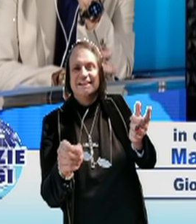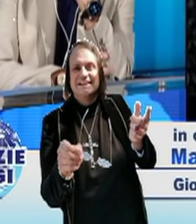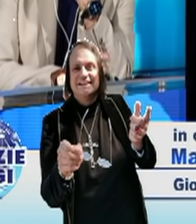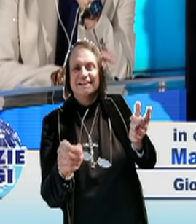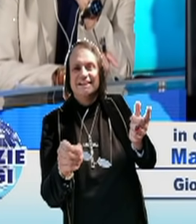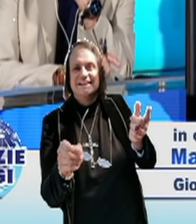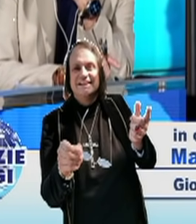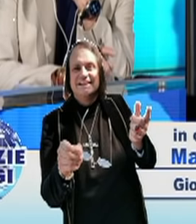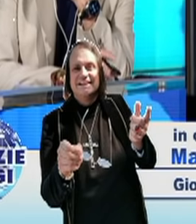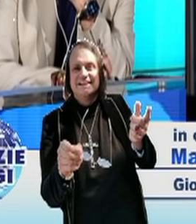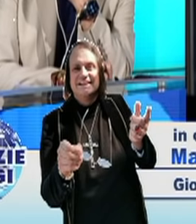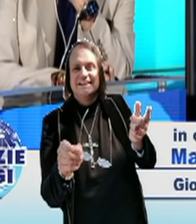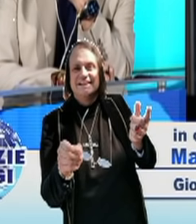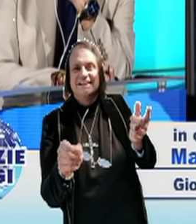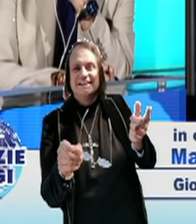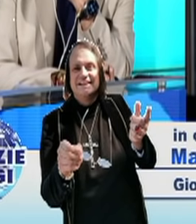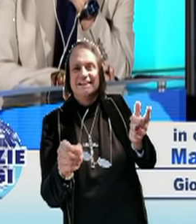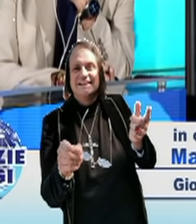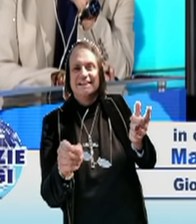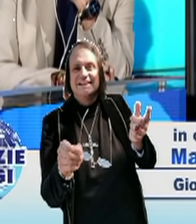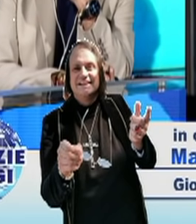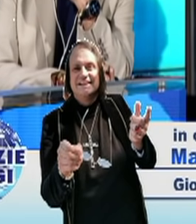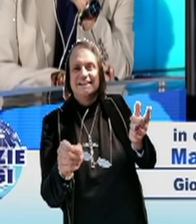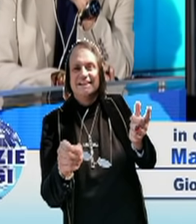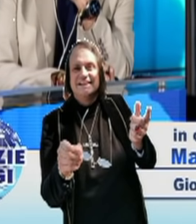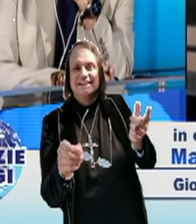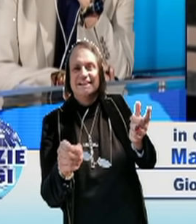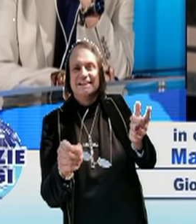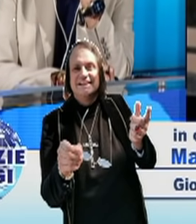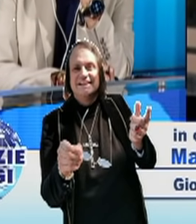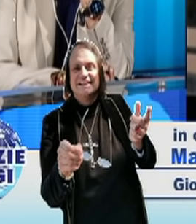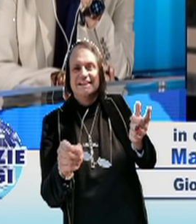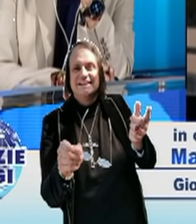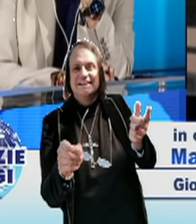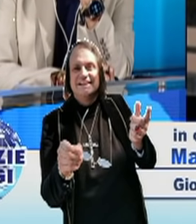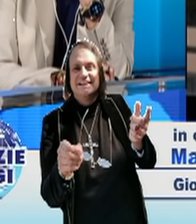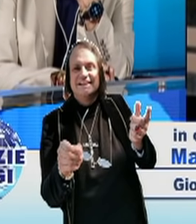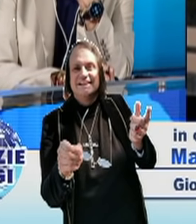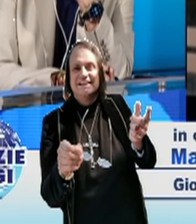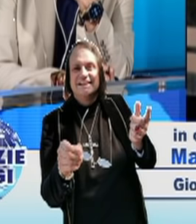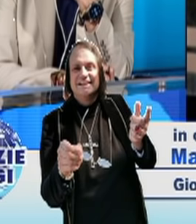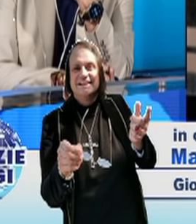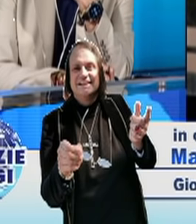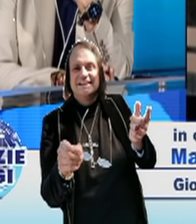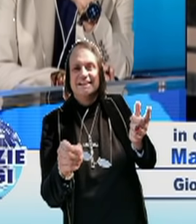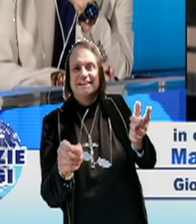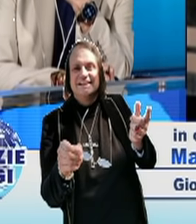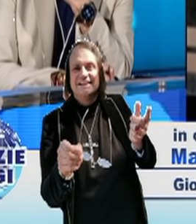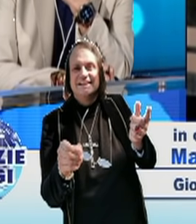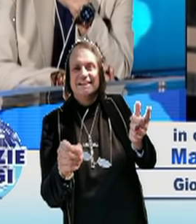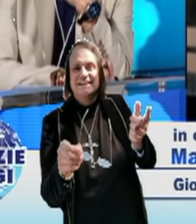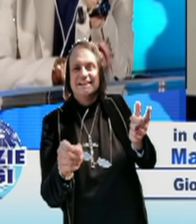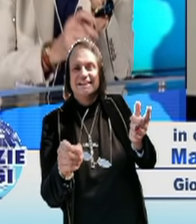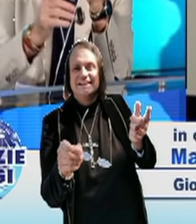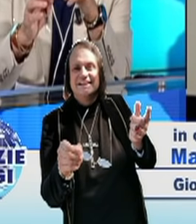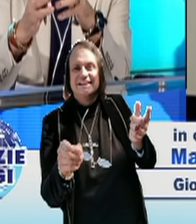ricevere l'amore e il riscatto di una famiglia importante di Vercelli. Suo padre Piero Olmo è stato uno degli avvocati più importanti dal dopoguerra fino